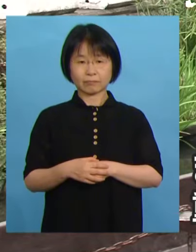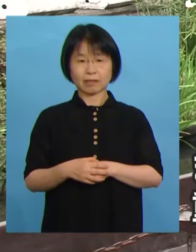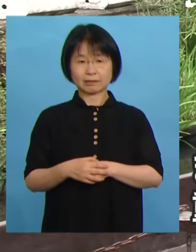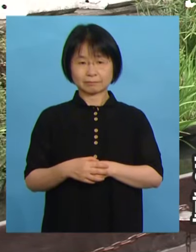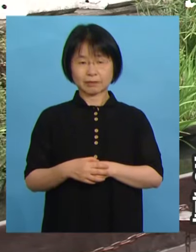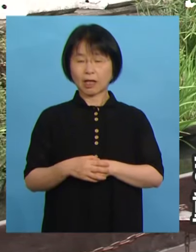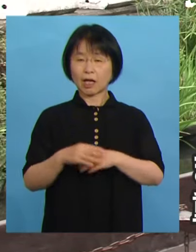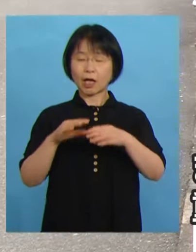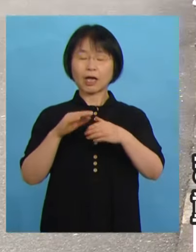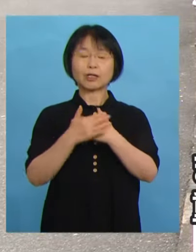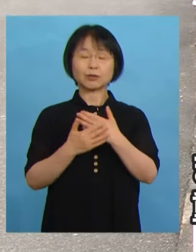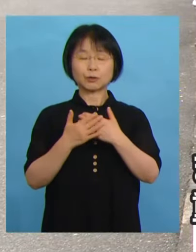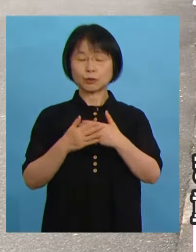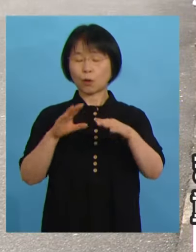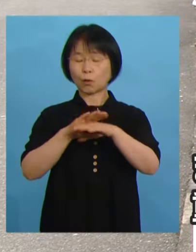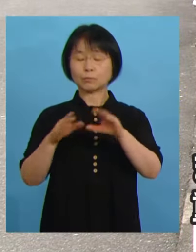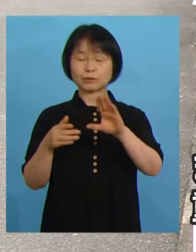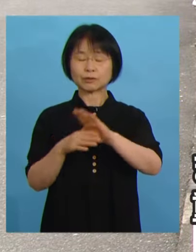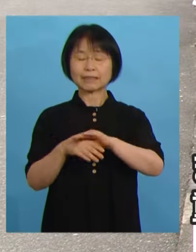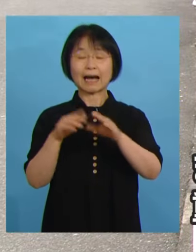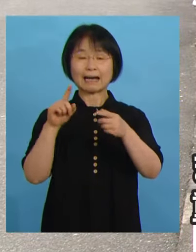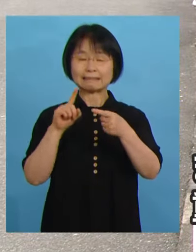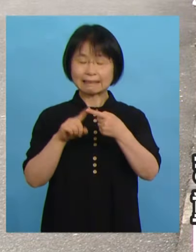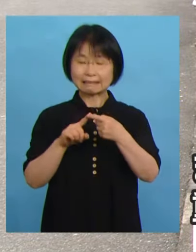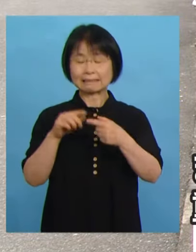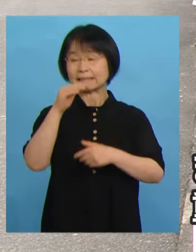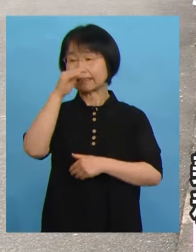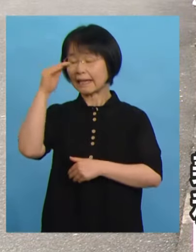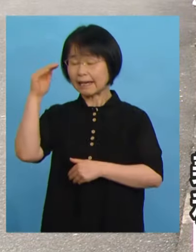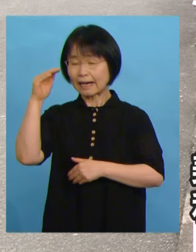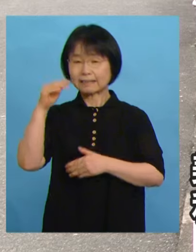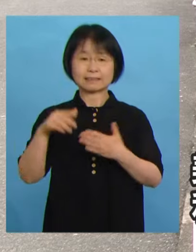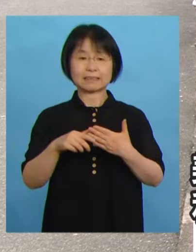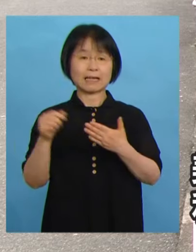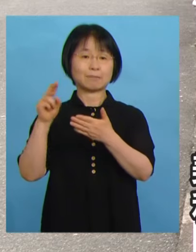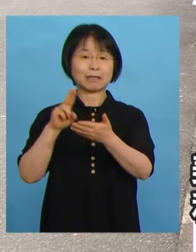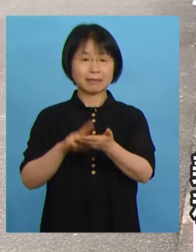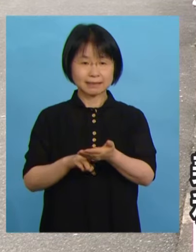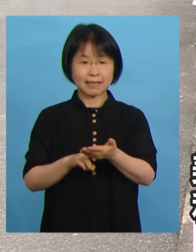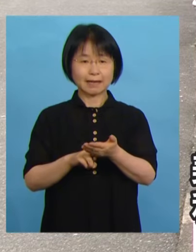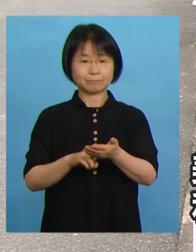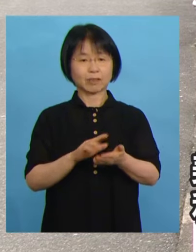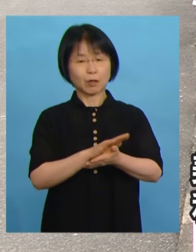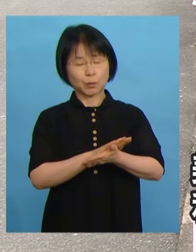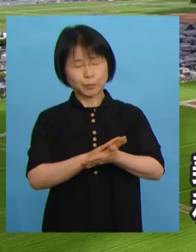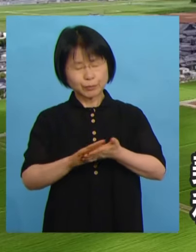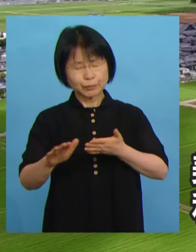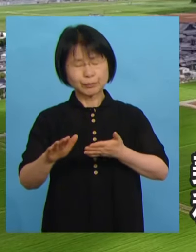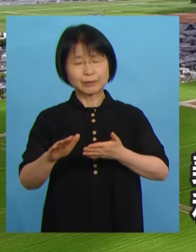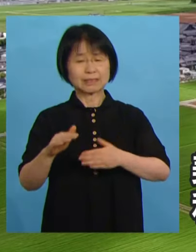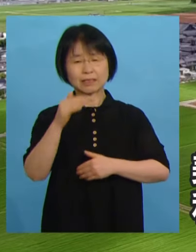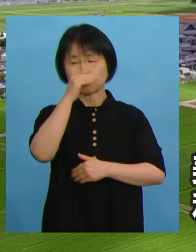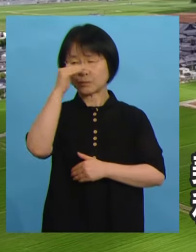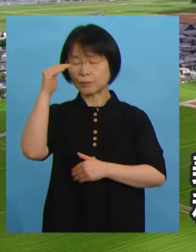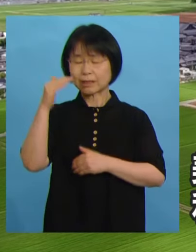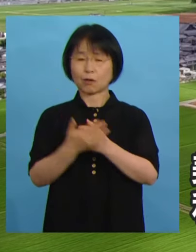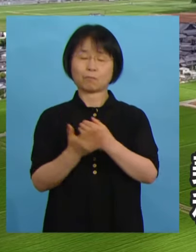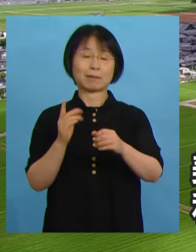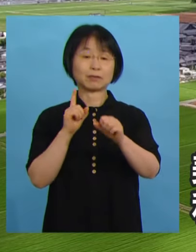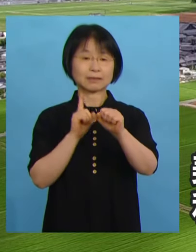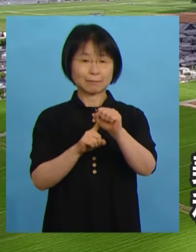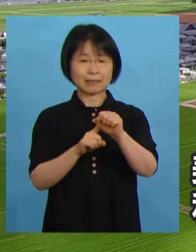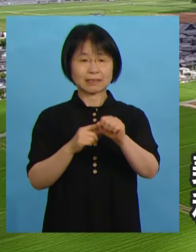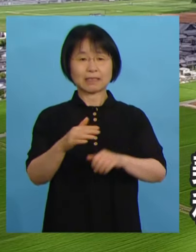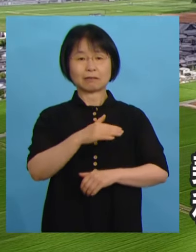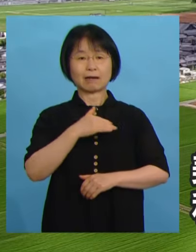村景観は重要文化的景観に選定されました。 はい、 美しい日本の原風景を守っていくためには、私た